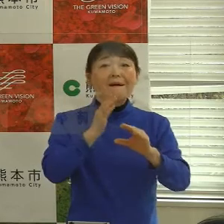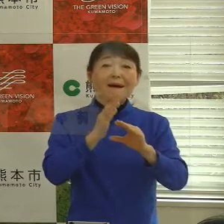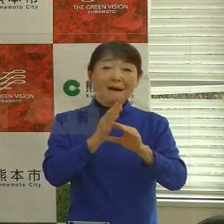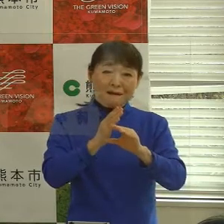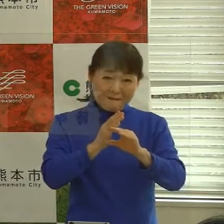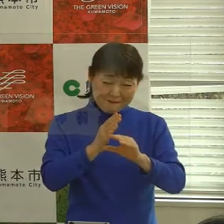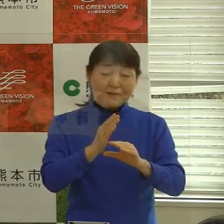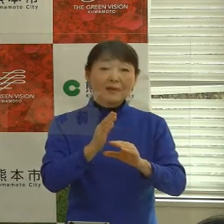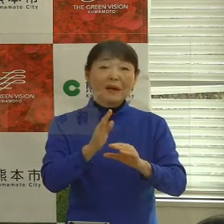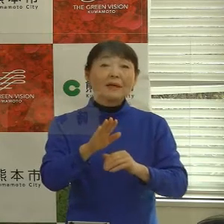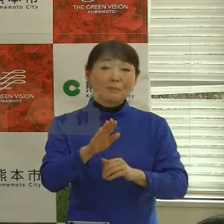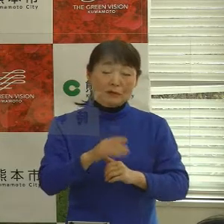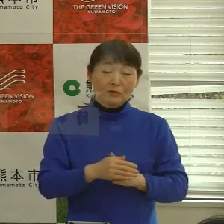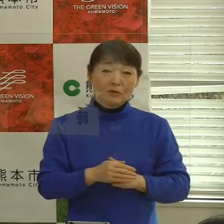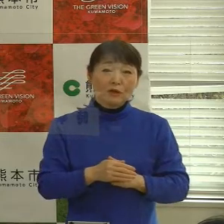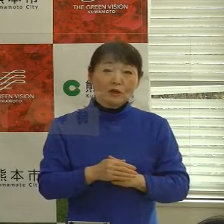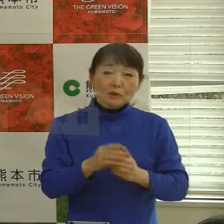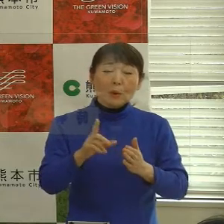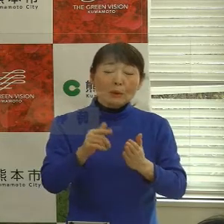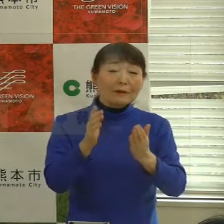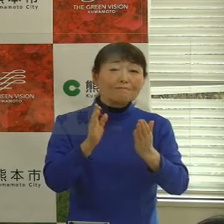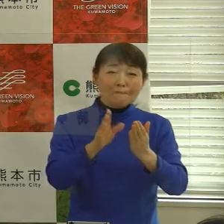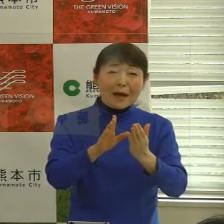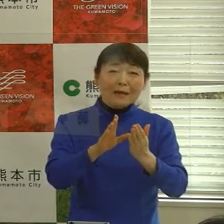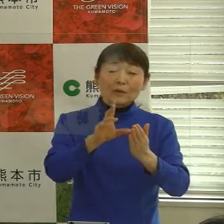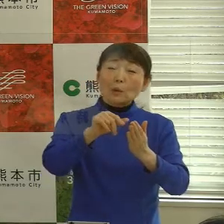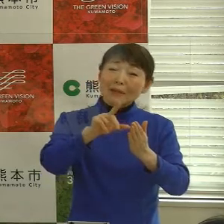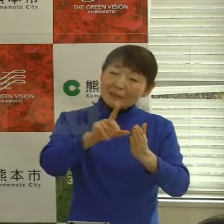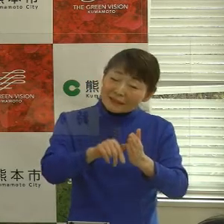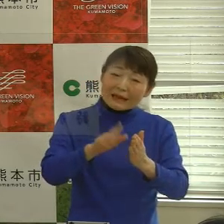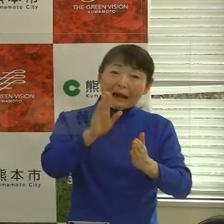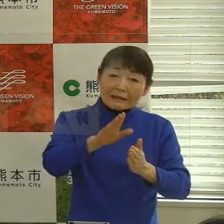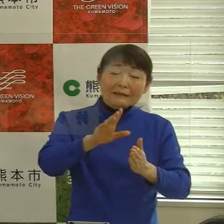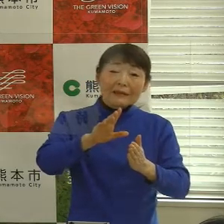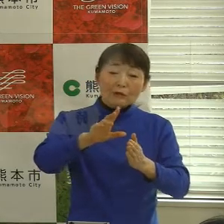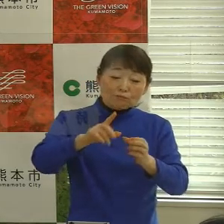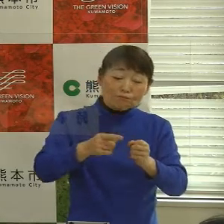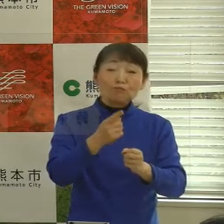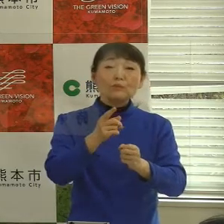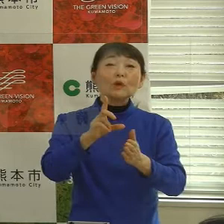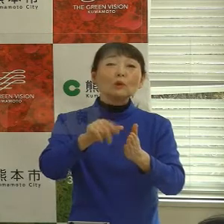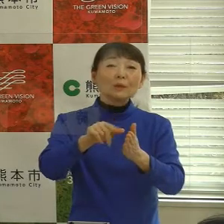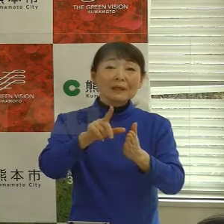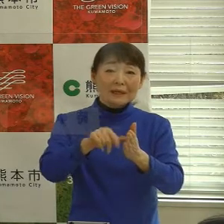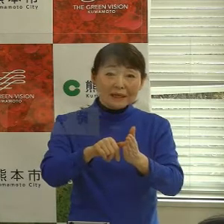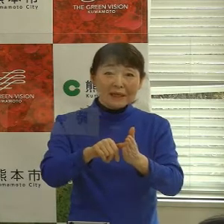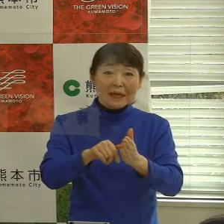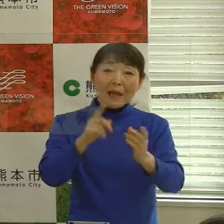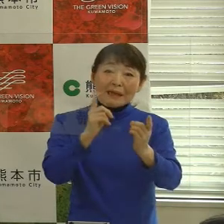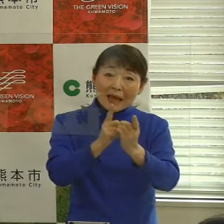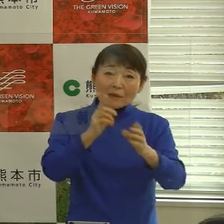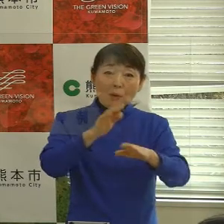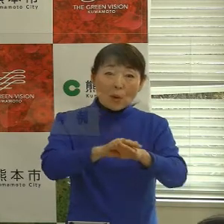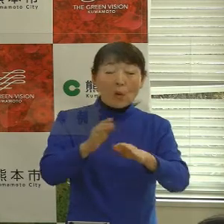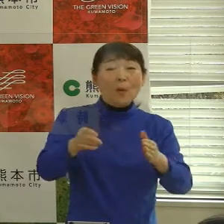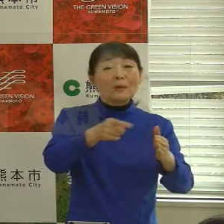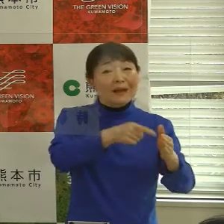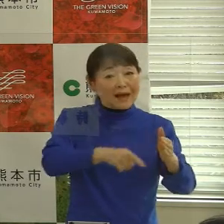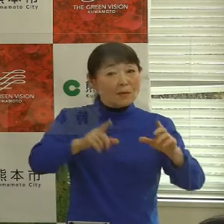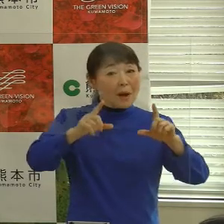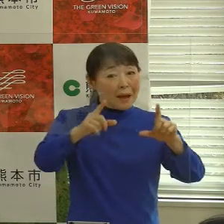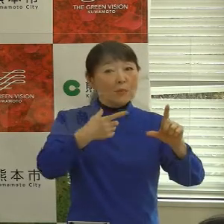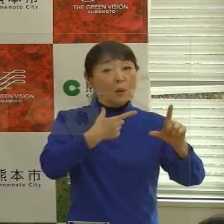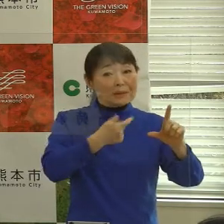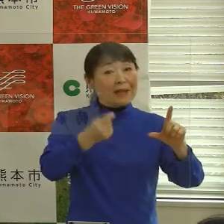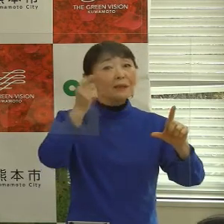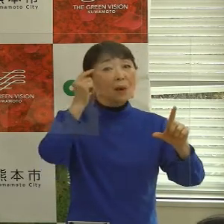ますので、しかるべき時期にですね、また対応を発表させていただきたいというふうに思っ